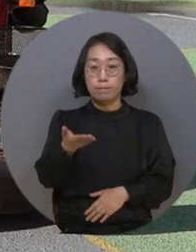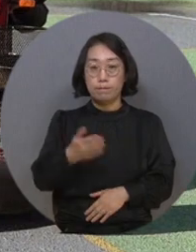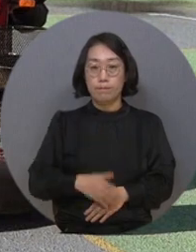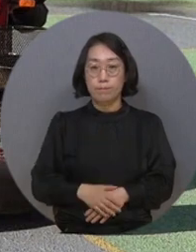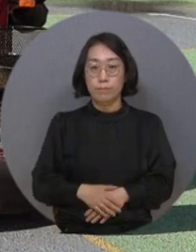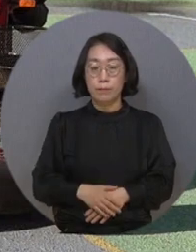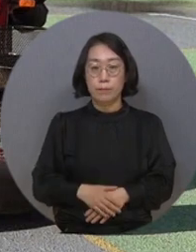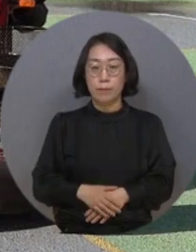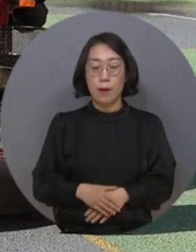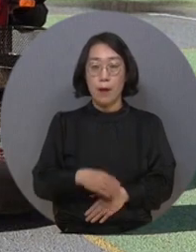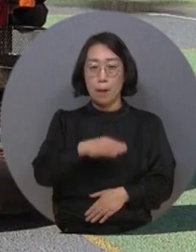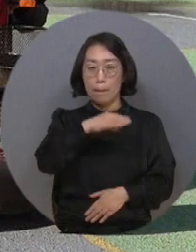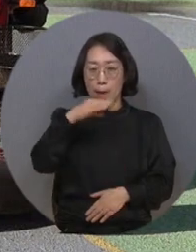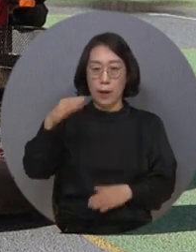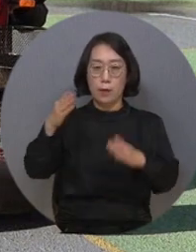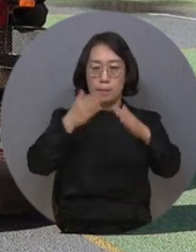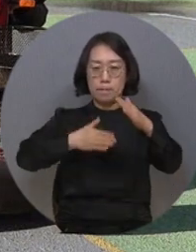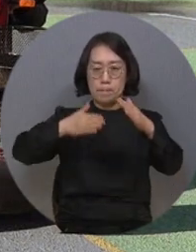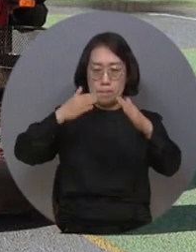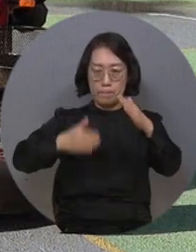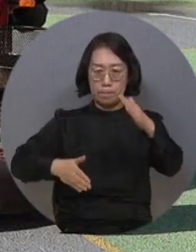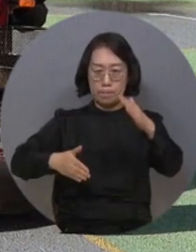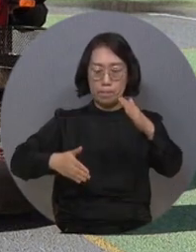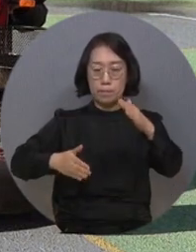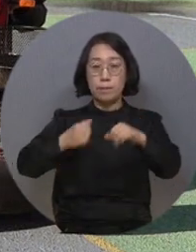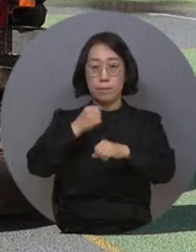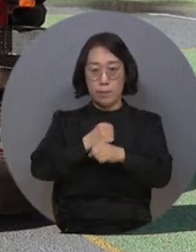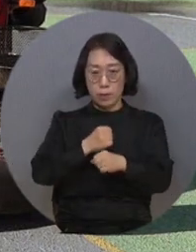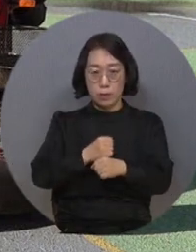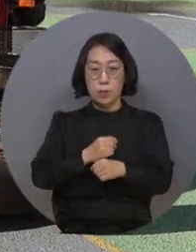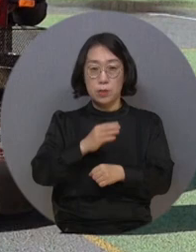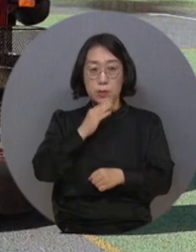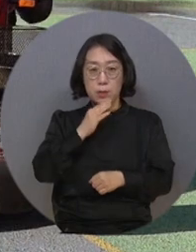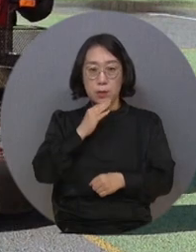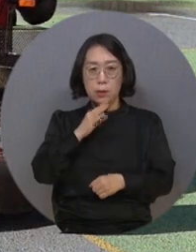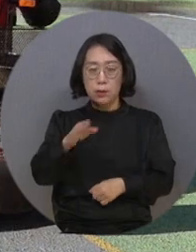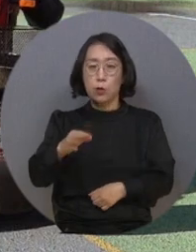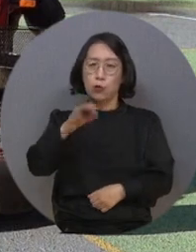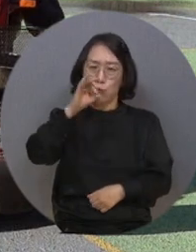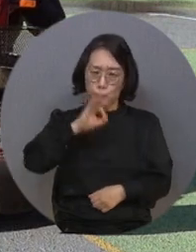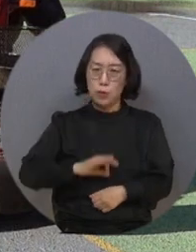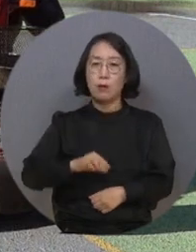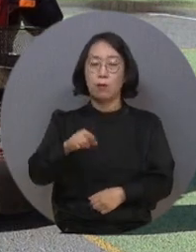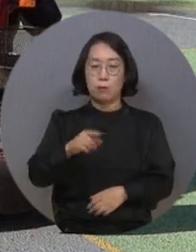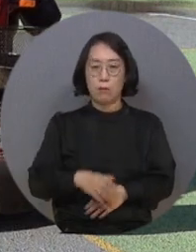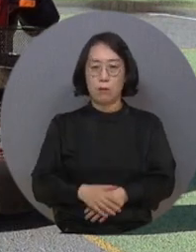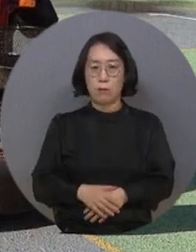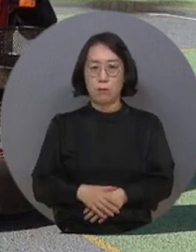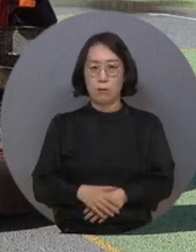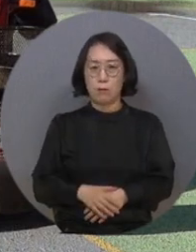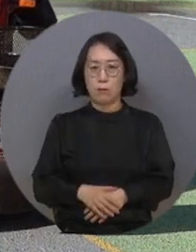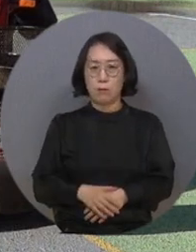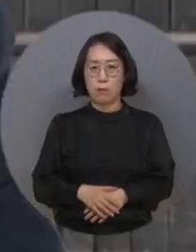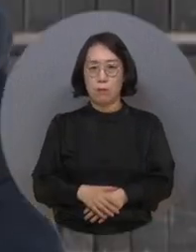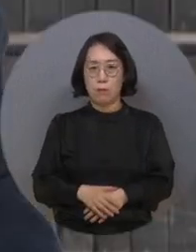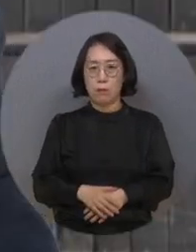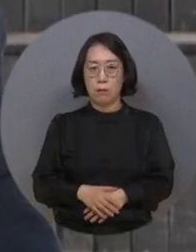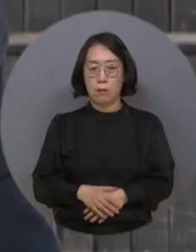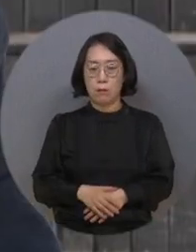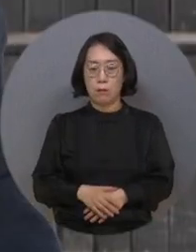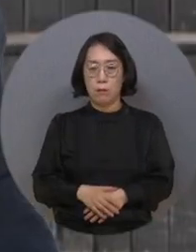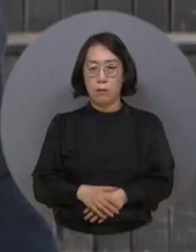좀 체계적인 제도화를 만들어서 진짜 위험하거든요. 네. 도로에 막 그,